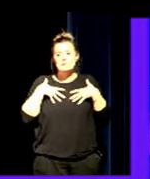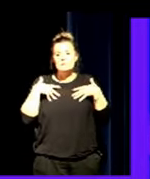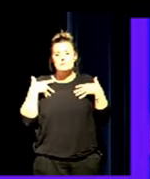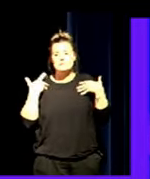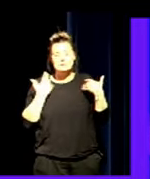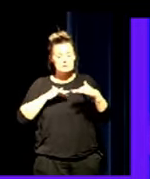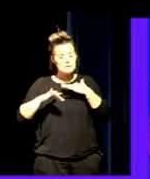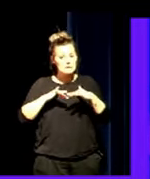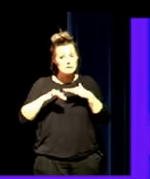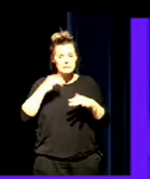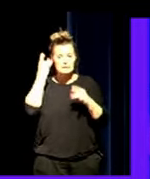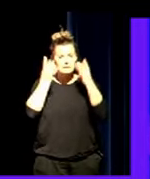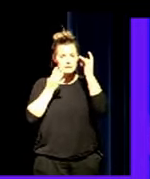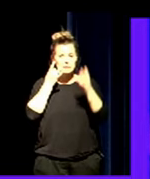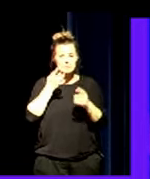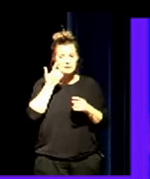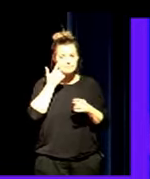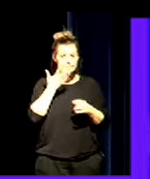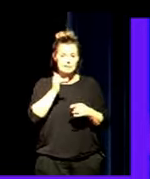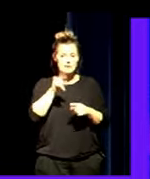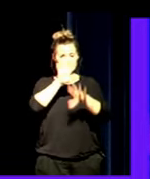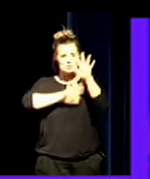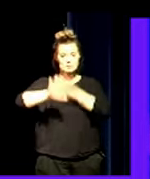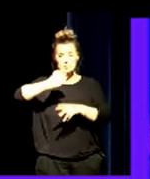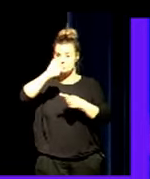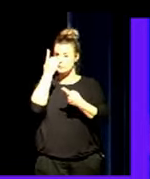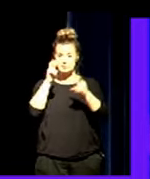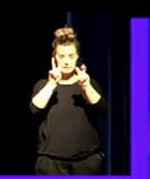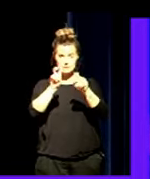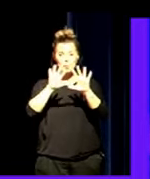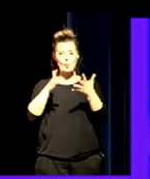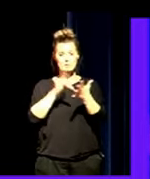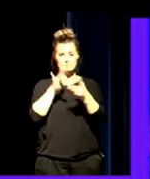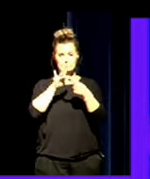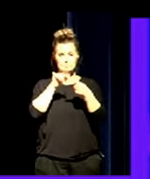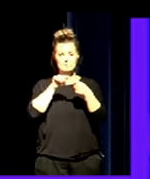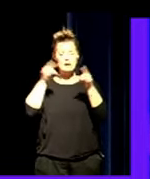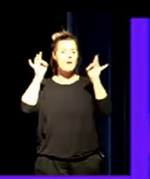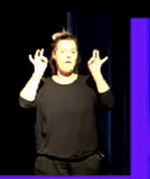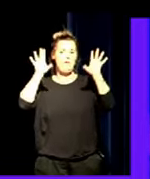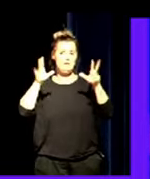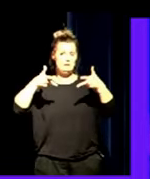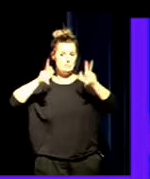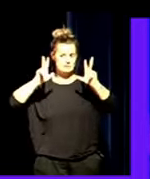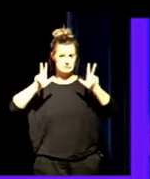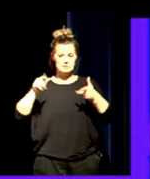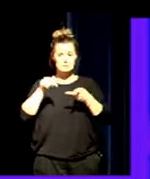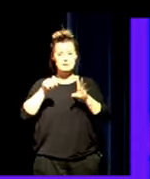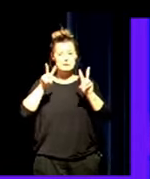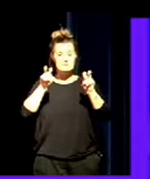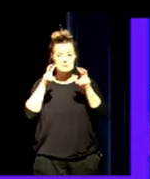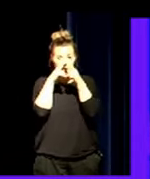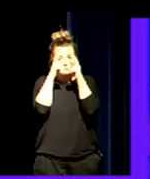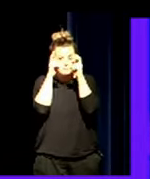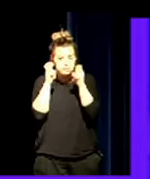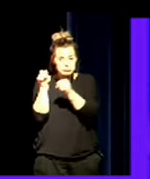adibidez, zailtasun gehiago dut dagoena. Lehenengo gauza da, azkartasuna. Claro, hau da, adibidez, pandemia garaian jamaskotan